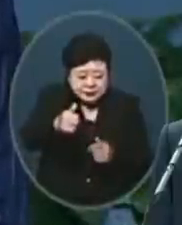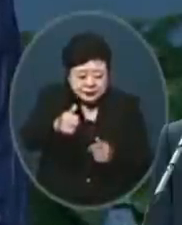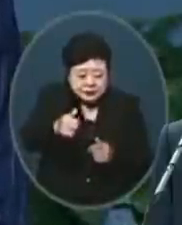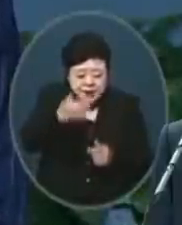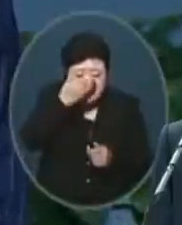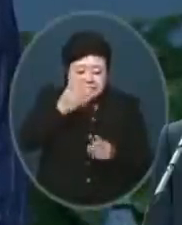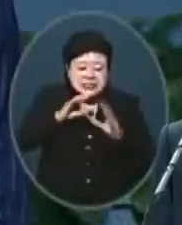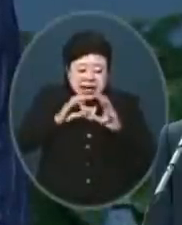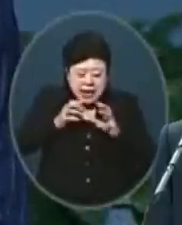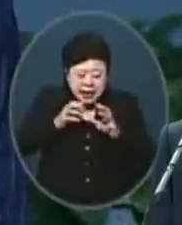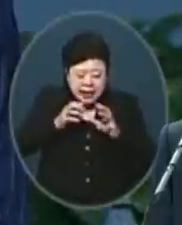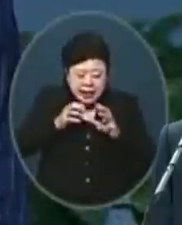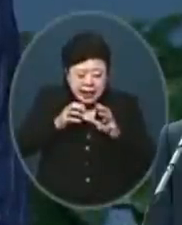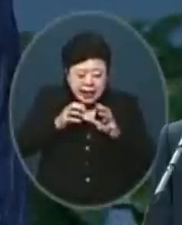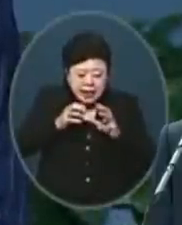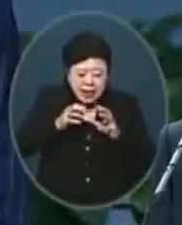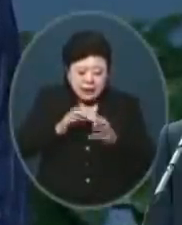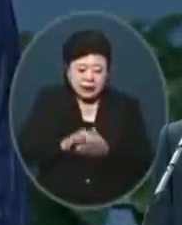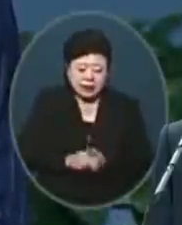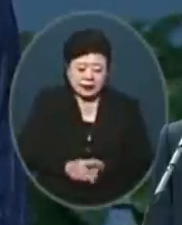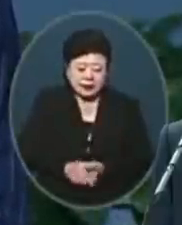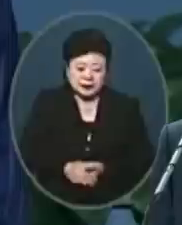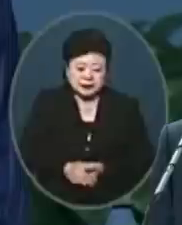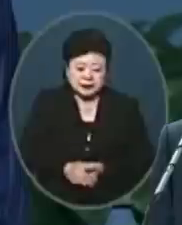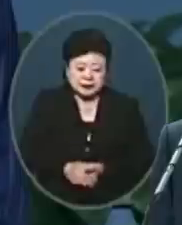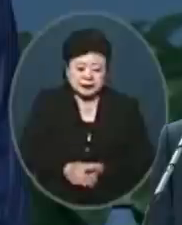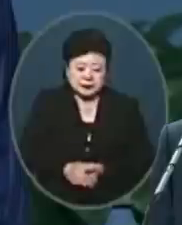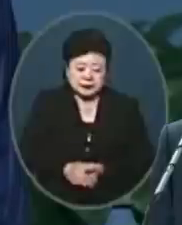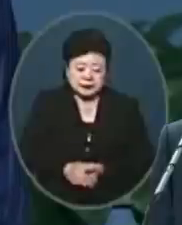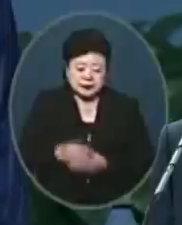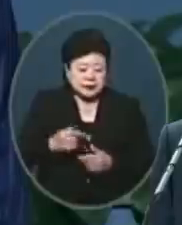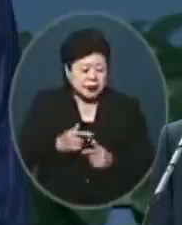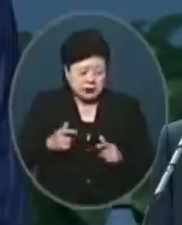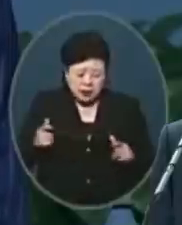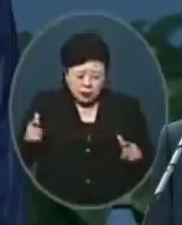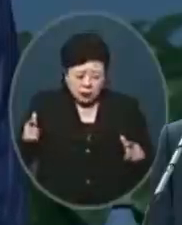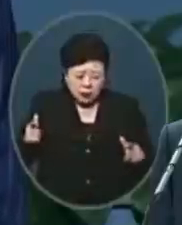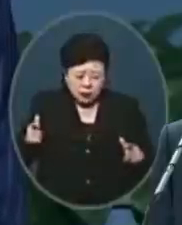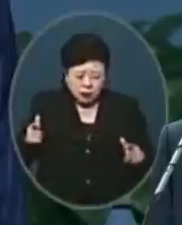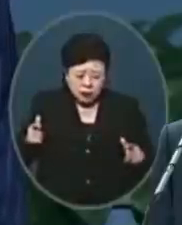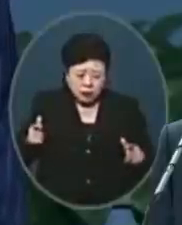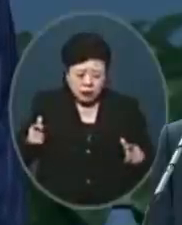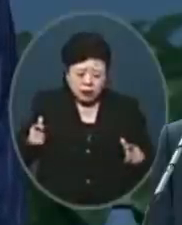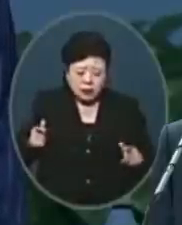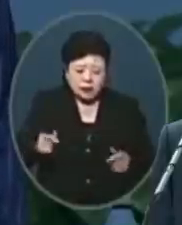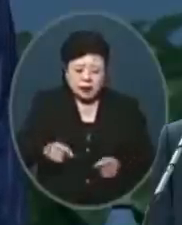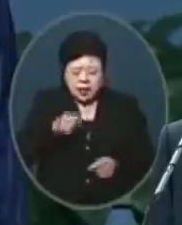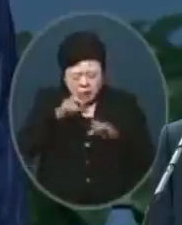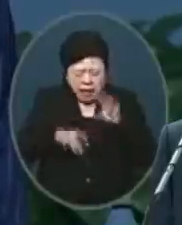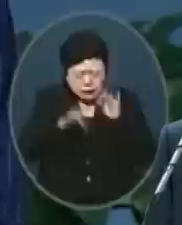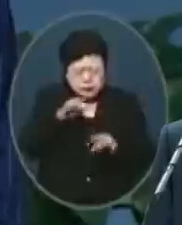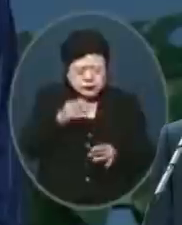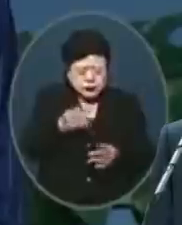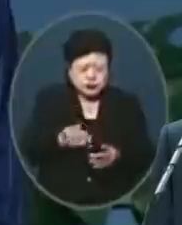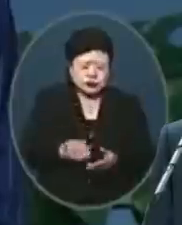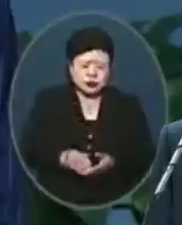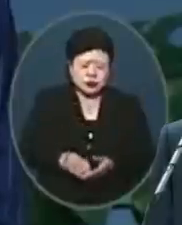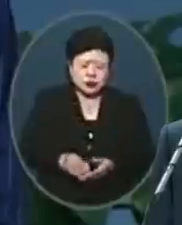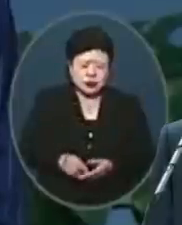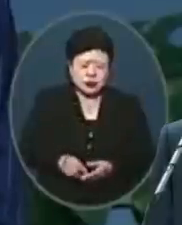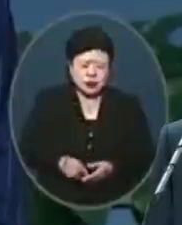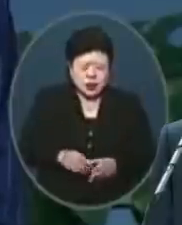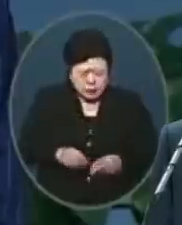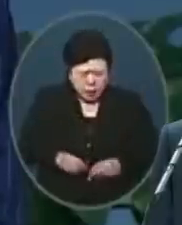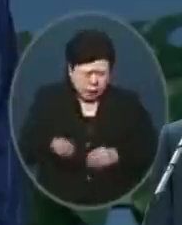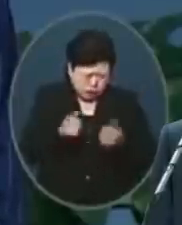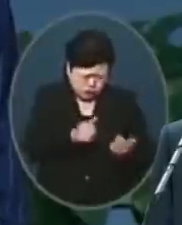이스라엘과 유다를 기뻐하지 아니하셔서 가뭄을 주어서 가뭄으로 사람들이 굶어 죽게